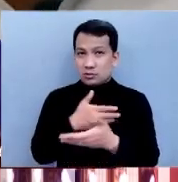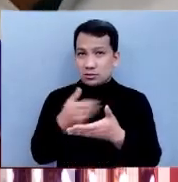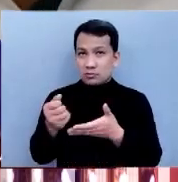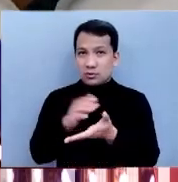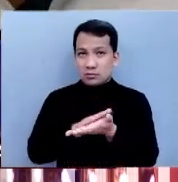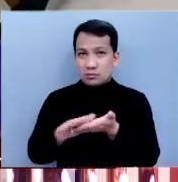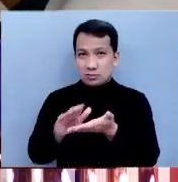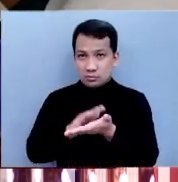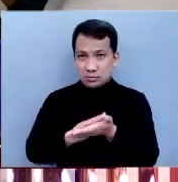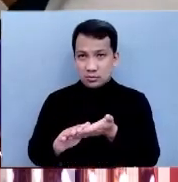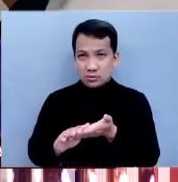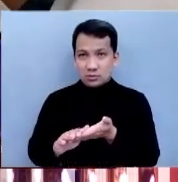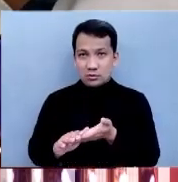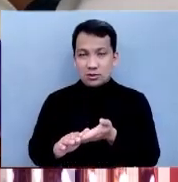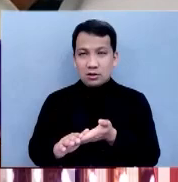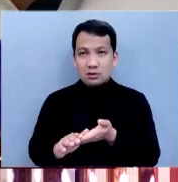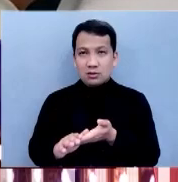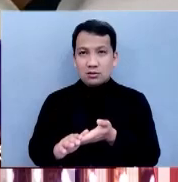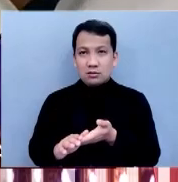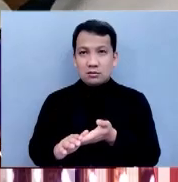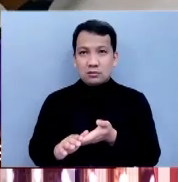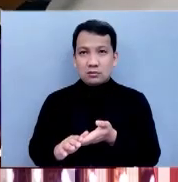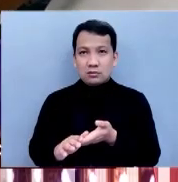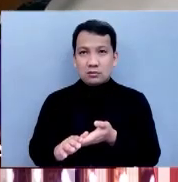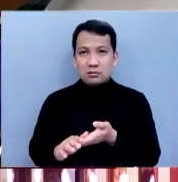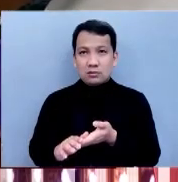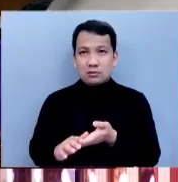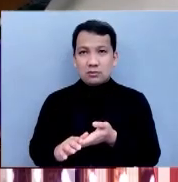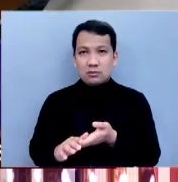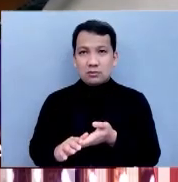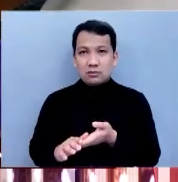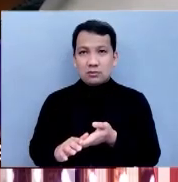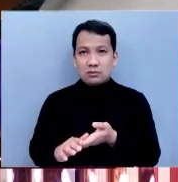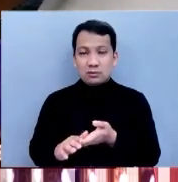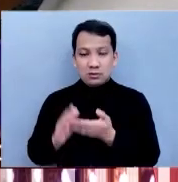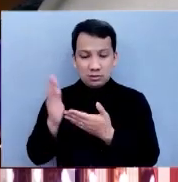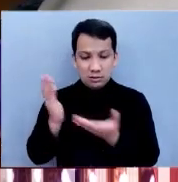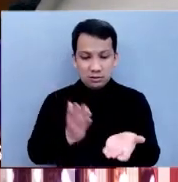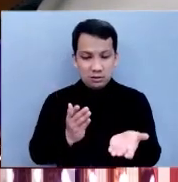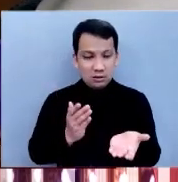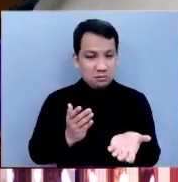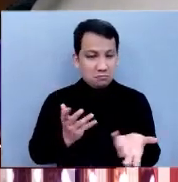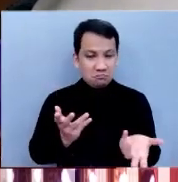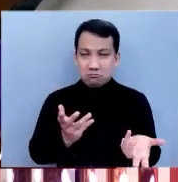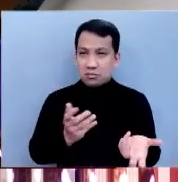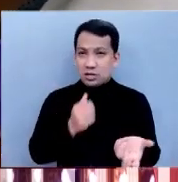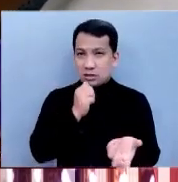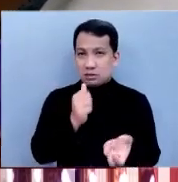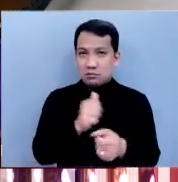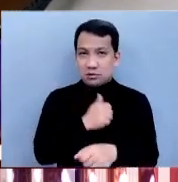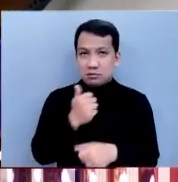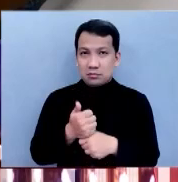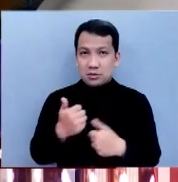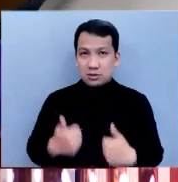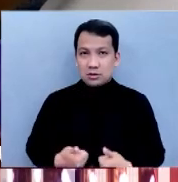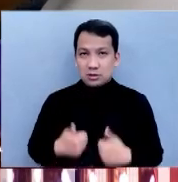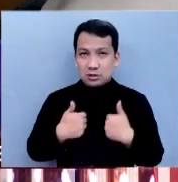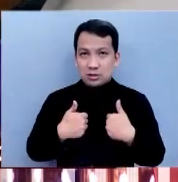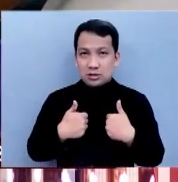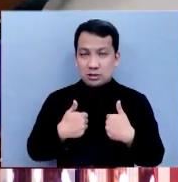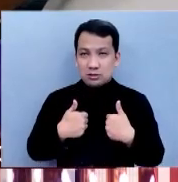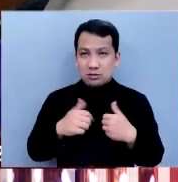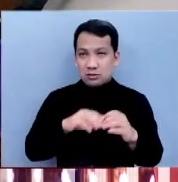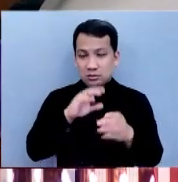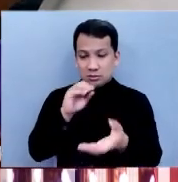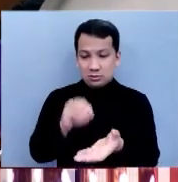ba? Pero ano yun eh, yung leaving a gun not on the address that is stated in